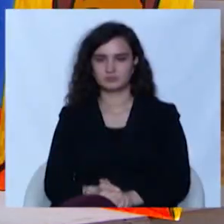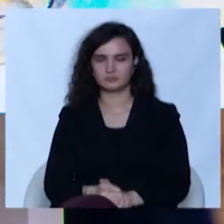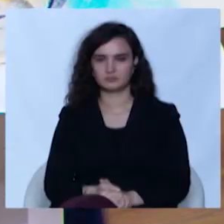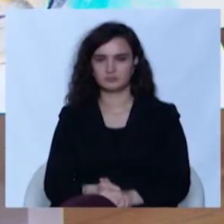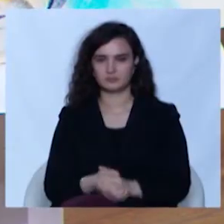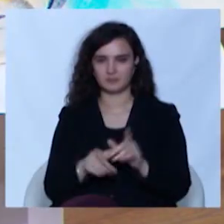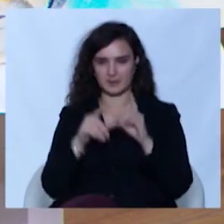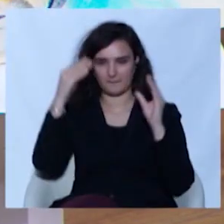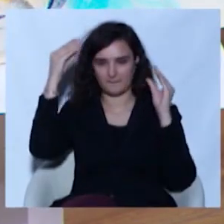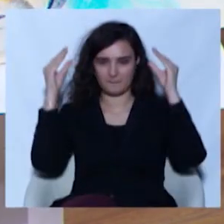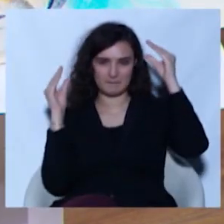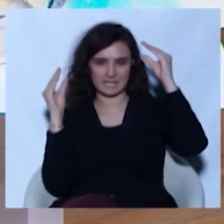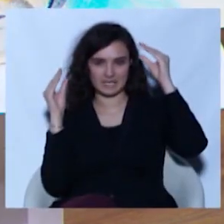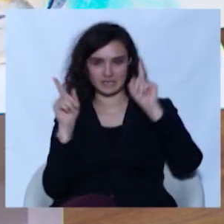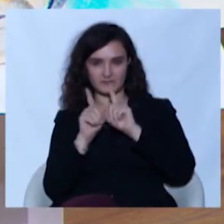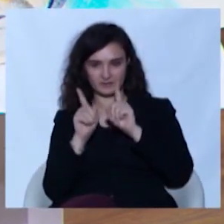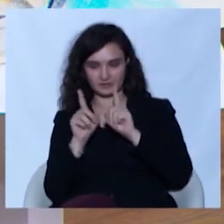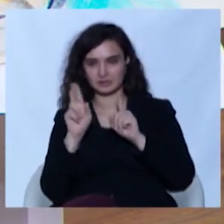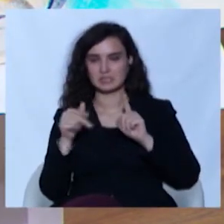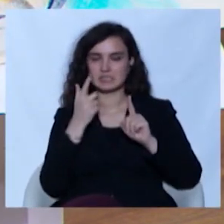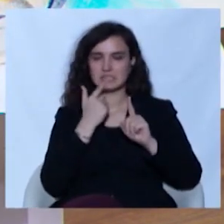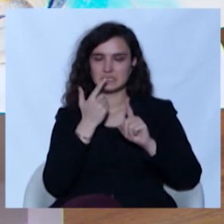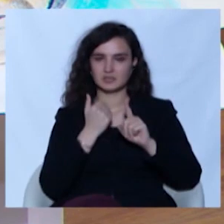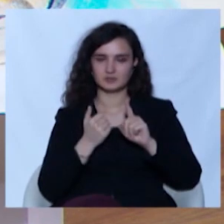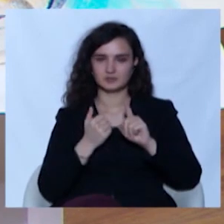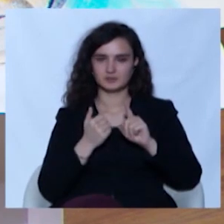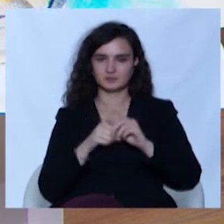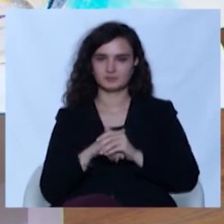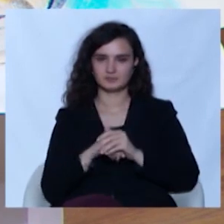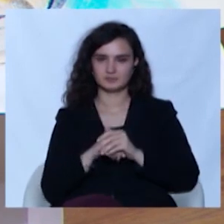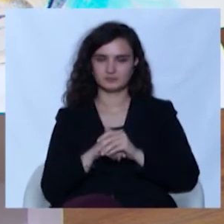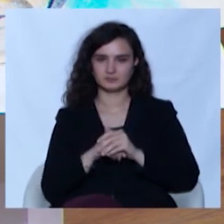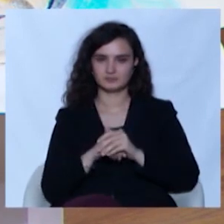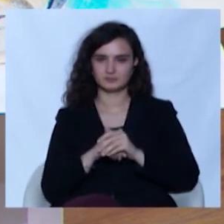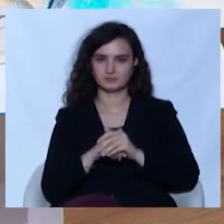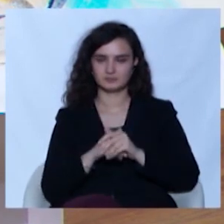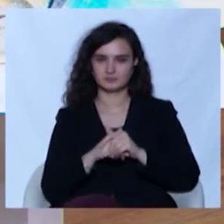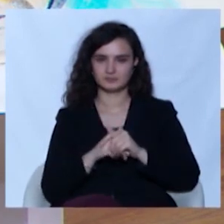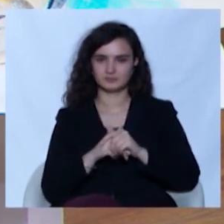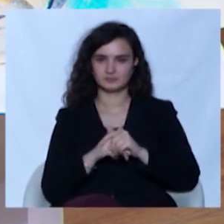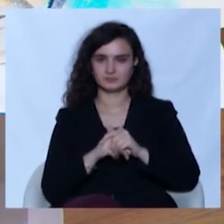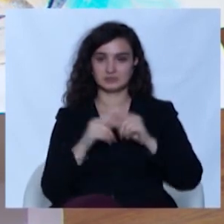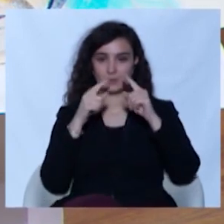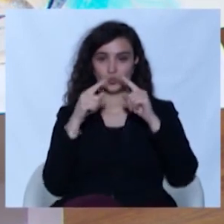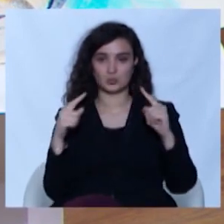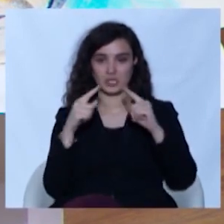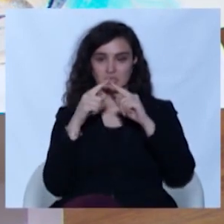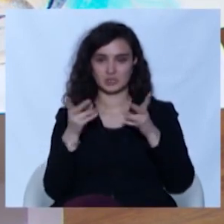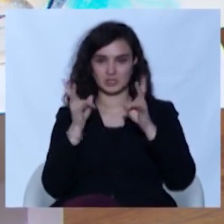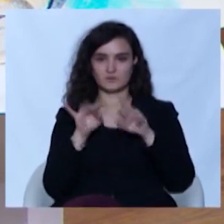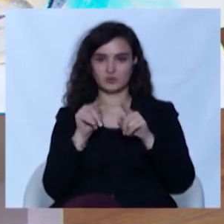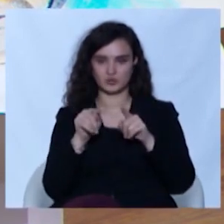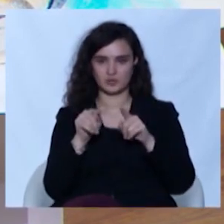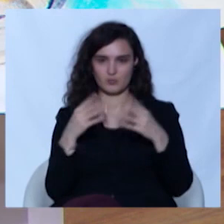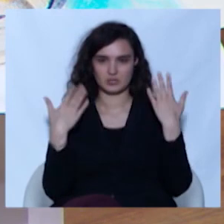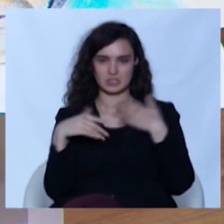Передивит. Да, кауке тут цитали. А если сам кутха доберу, да, курчак? Если ты масса с